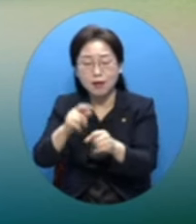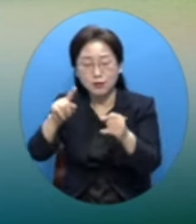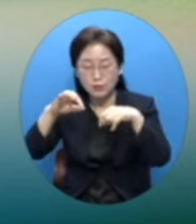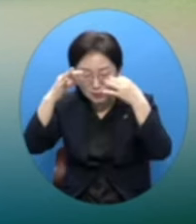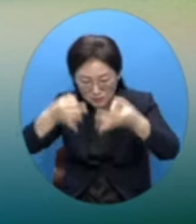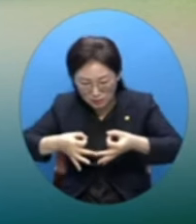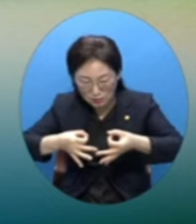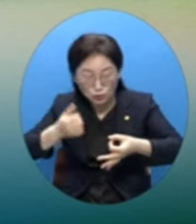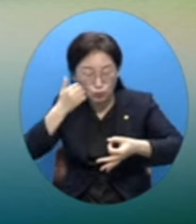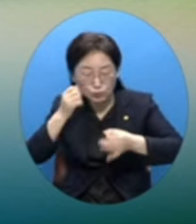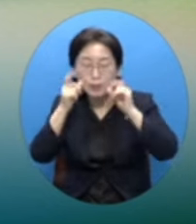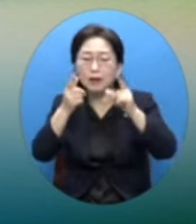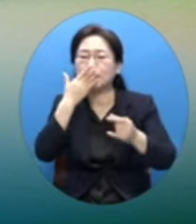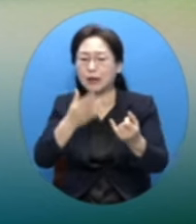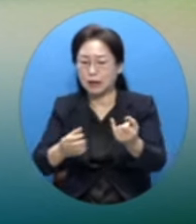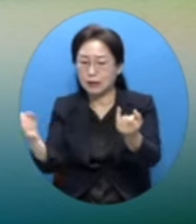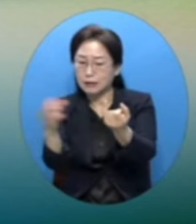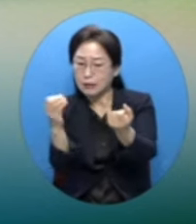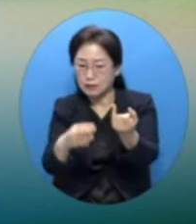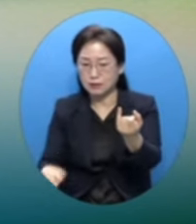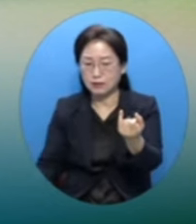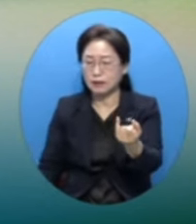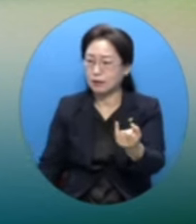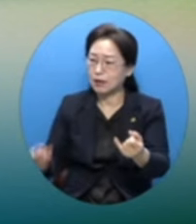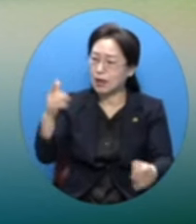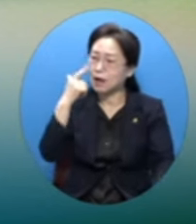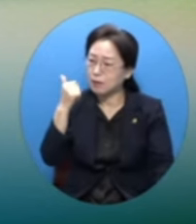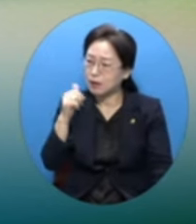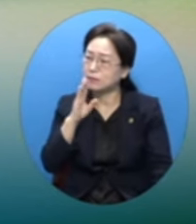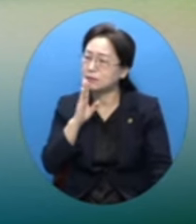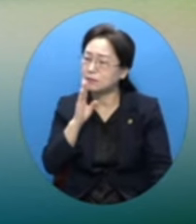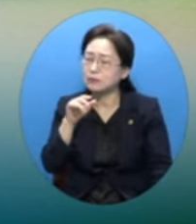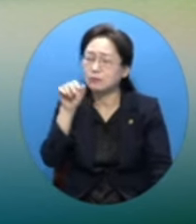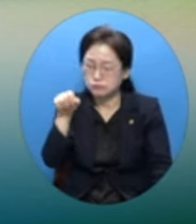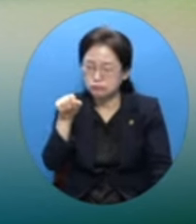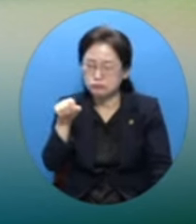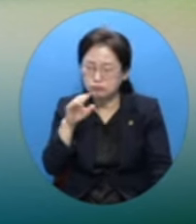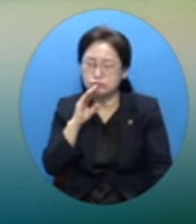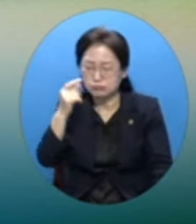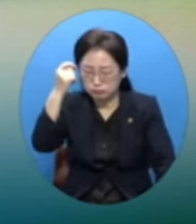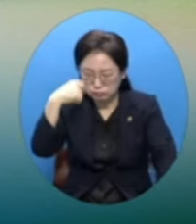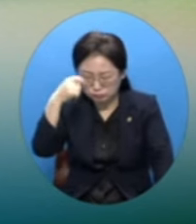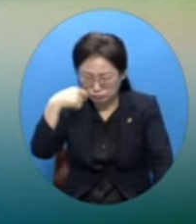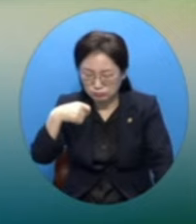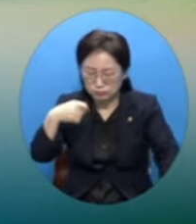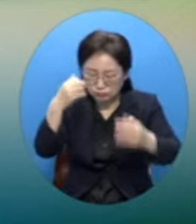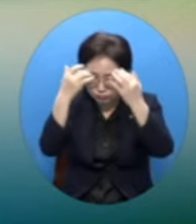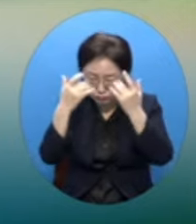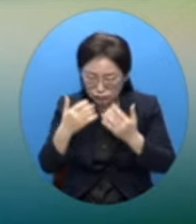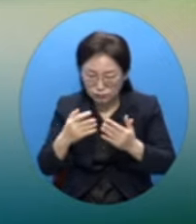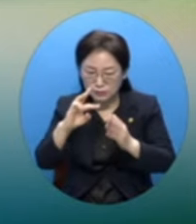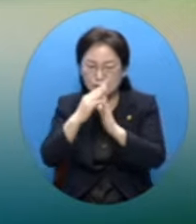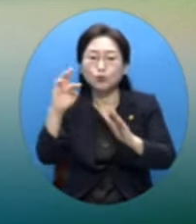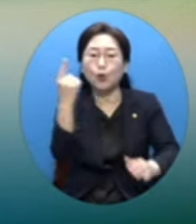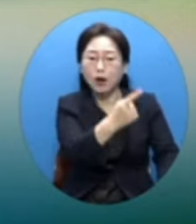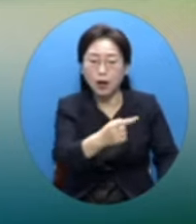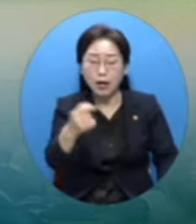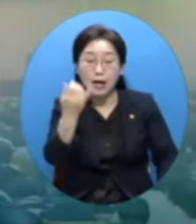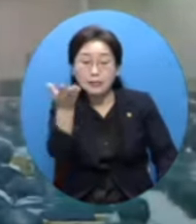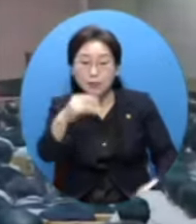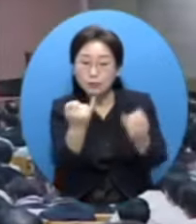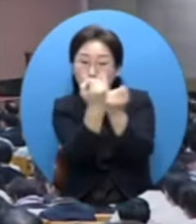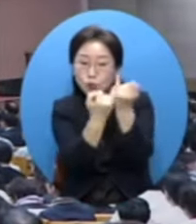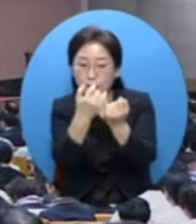딸에게 말했습니다. 그때마다 딸은 아빠의 말을 고개를 끄덕이면서 눈물을 흘리며 돌아갔는데 돌아가면 또 동성애에